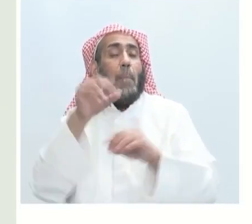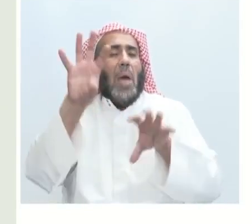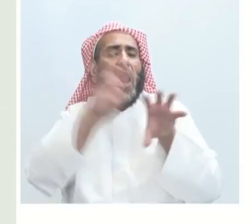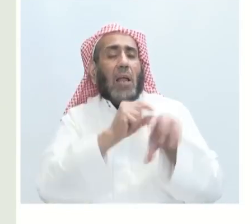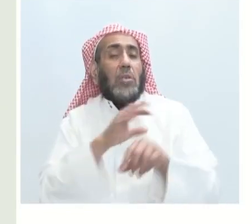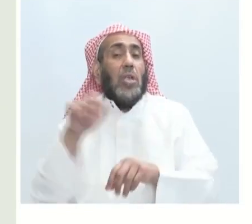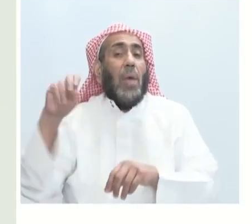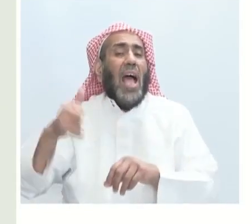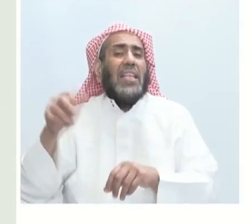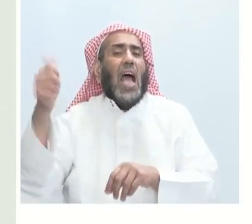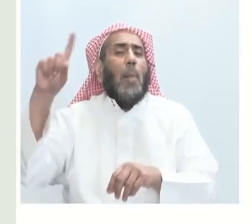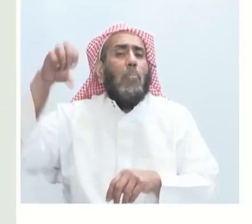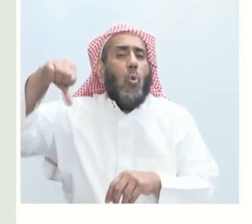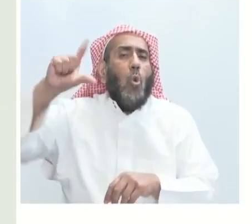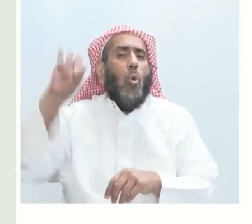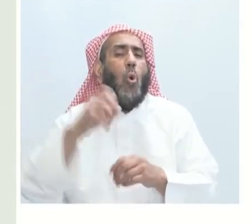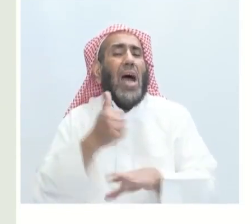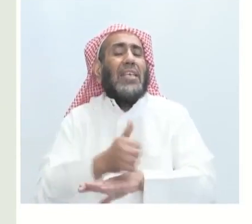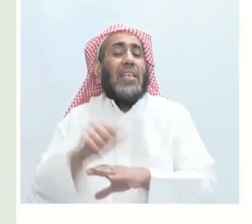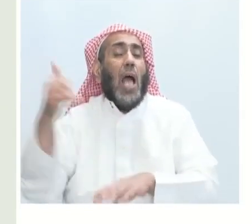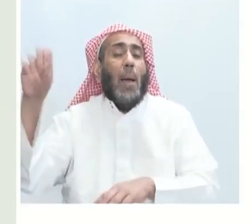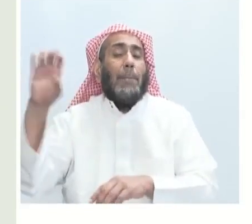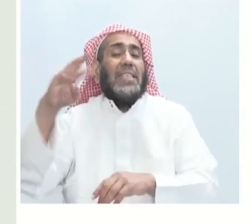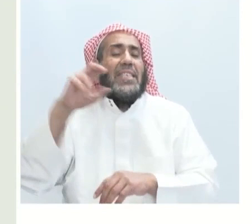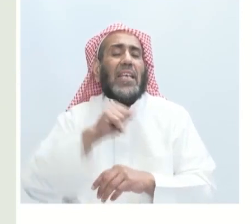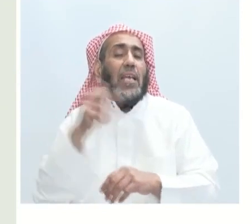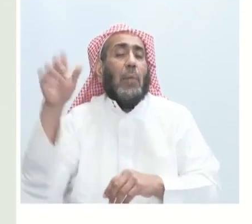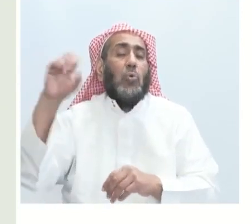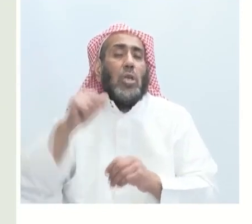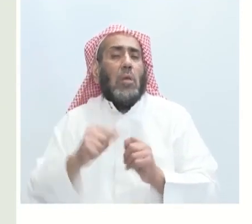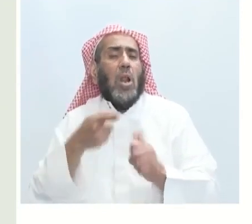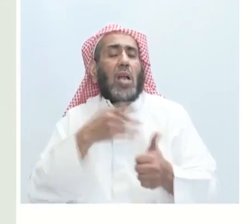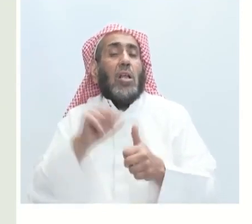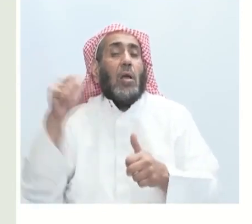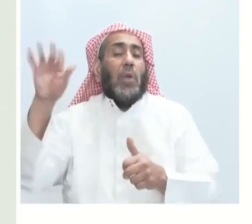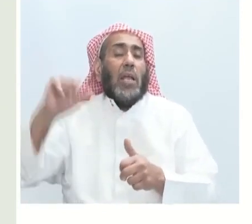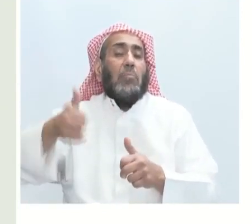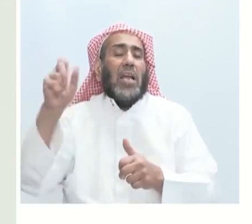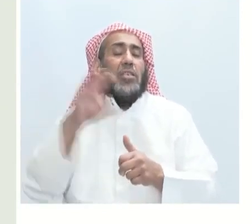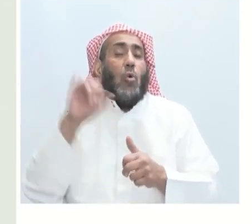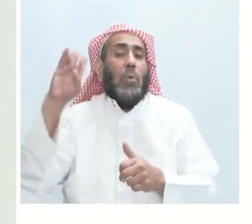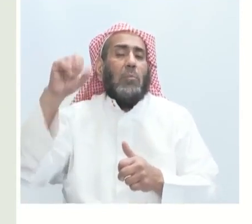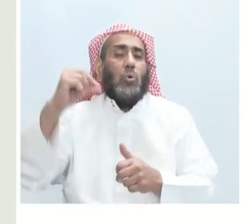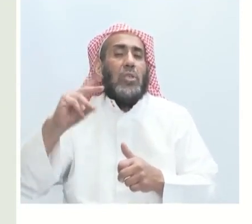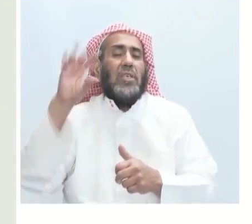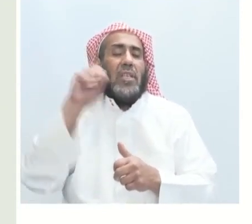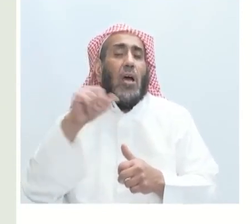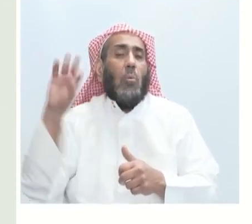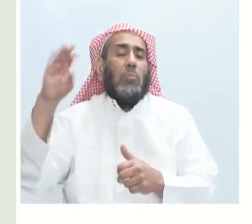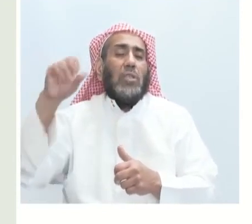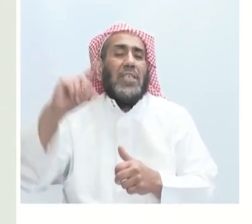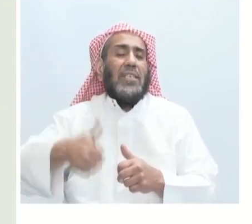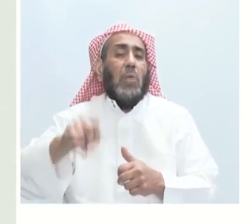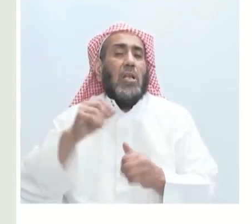جماعه ابولو طبعا اسسها احمد زكي ابو شادي وكان من اشهر اعضائها ابراهيم ناجي وعلي محمود طه ومحمود اسماعيل